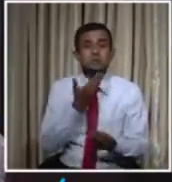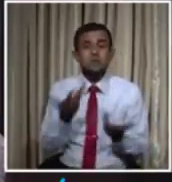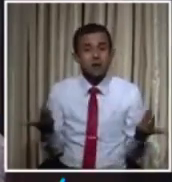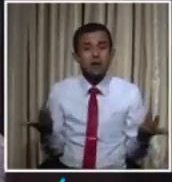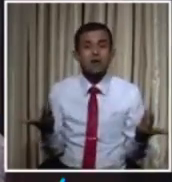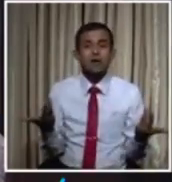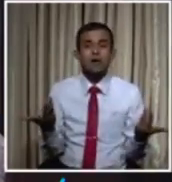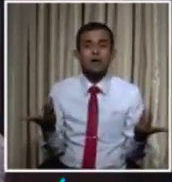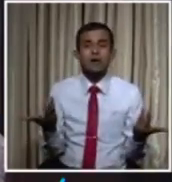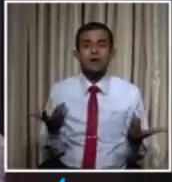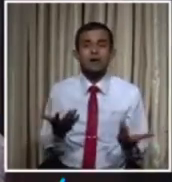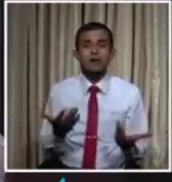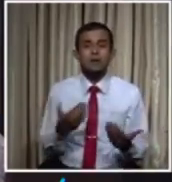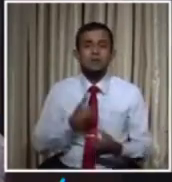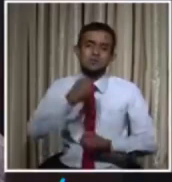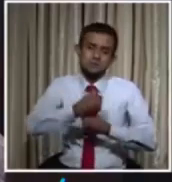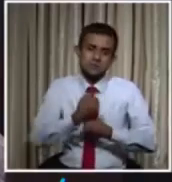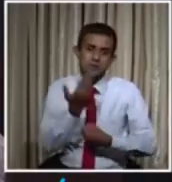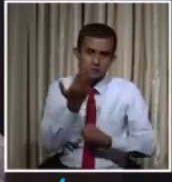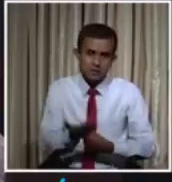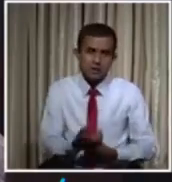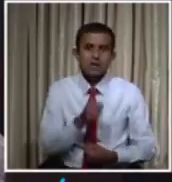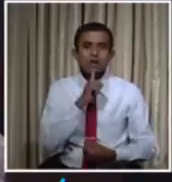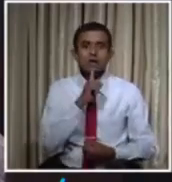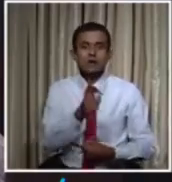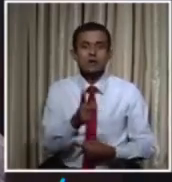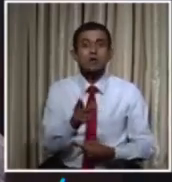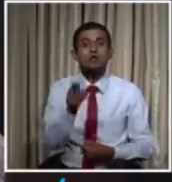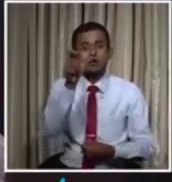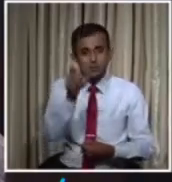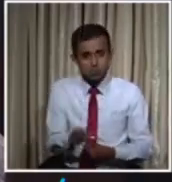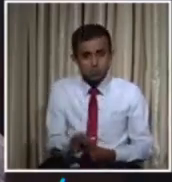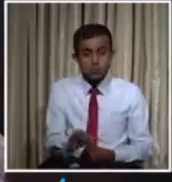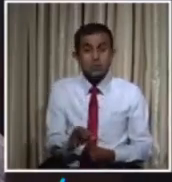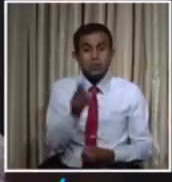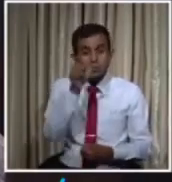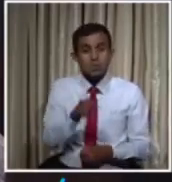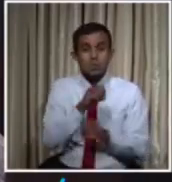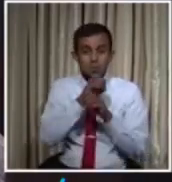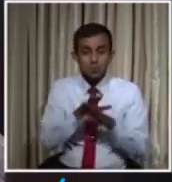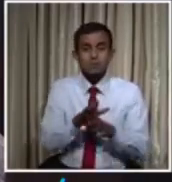නැහැ. මම ආණ්ඩුවෙන් ඉල්ලීමක් කරනවා මනුෂ්‍යත්වයට, මනුස්සකමට.